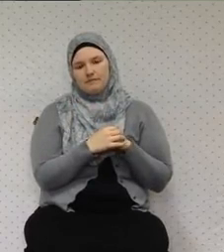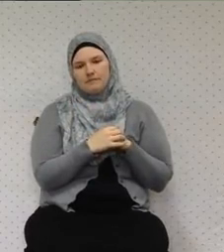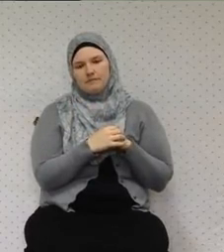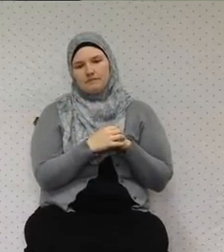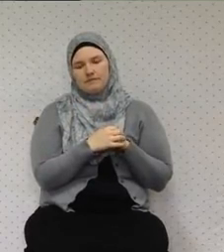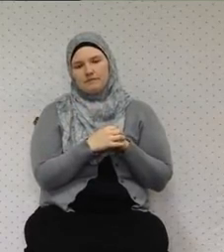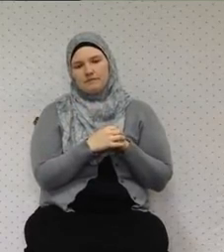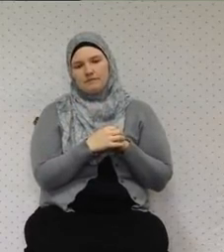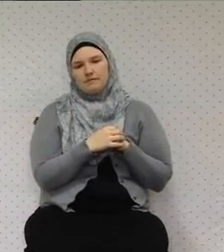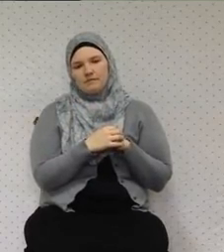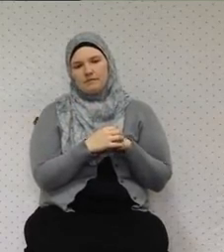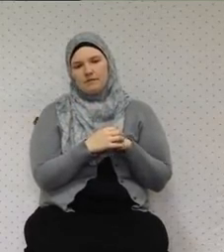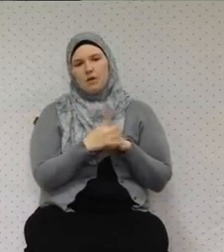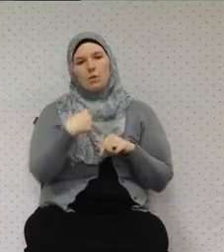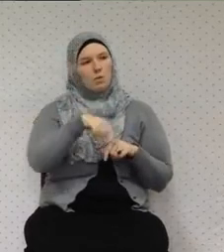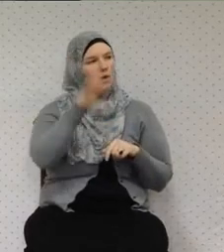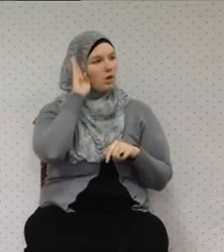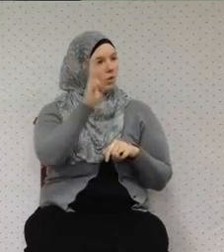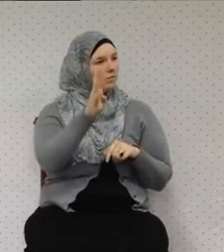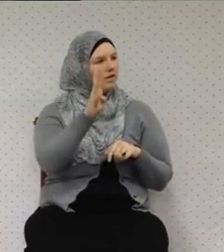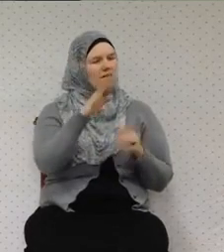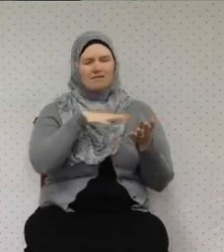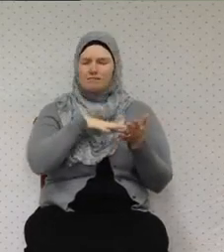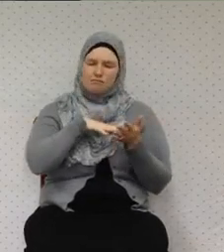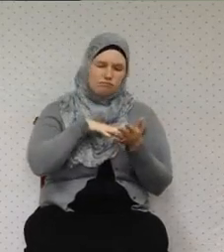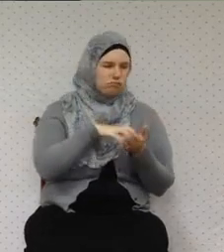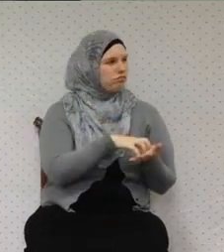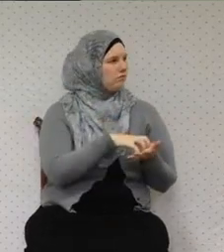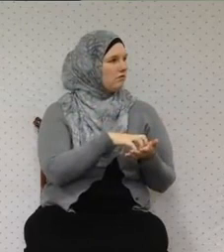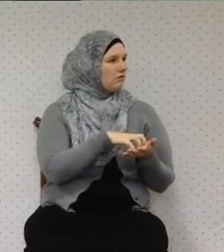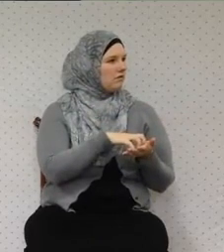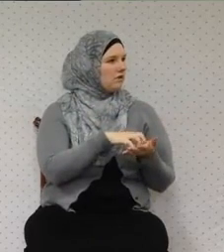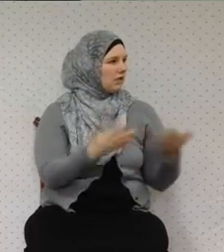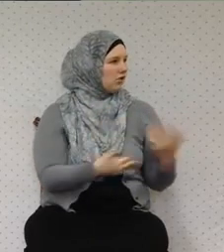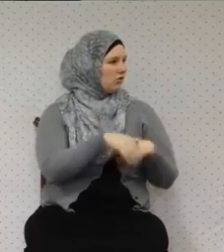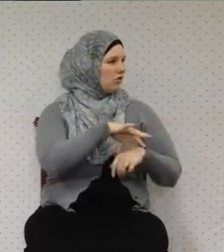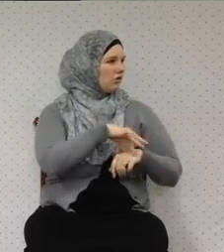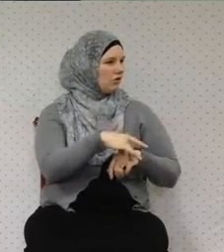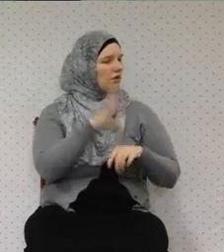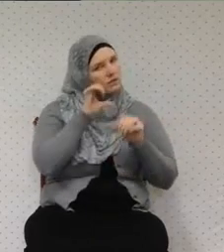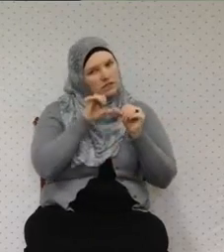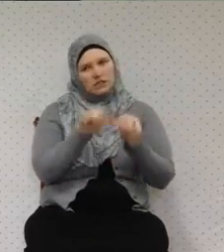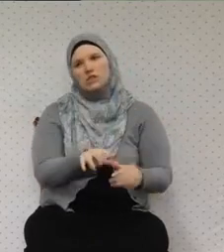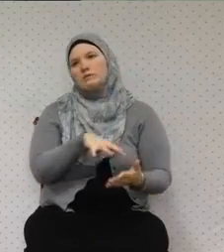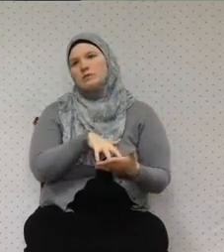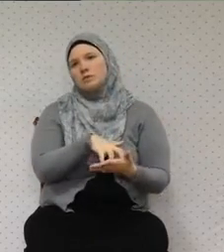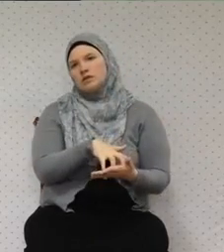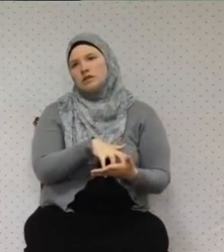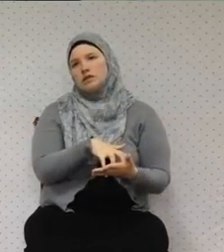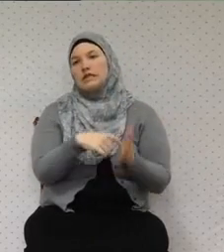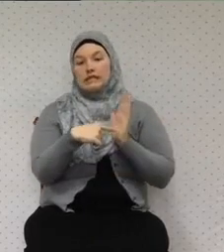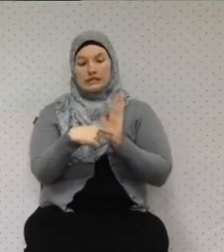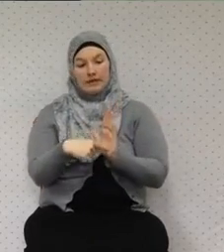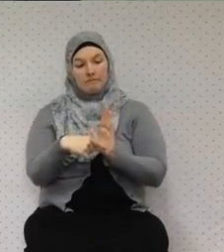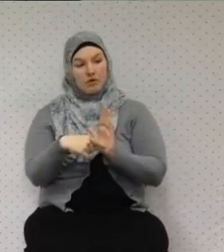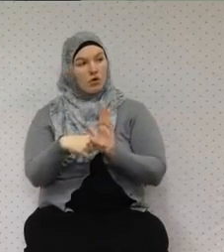إِلَىٰ قَصْعَتِهَا. We will be so weak as we are. And the example